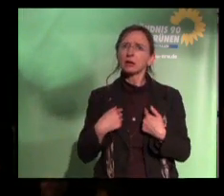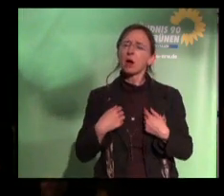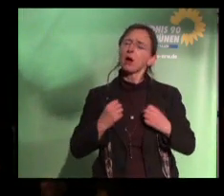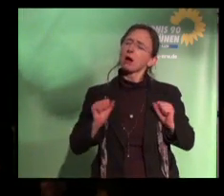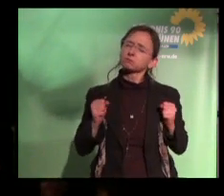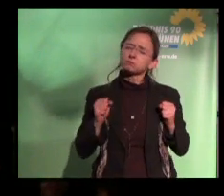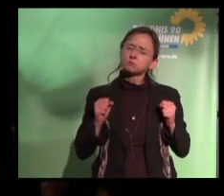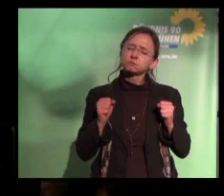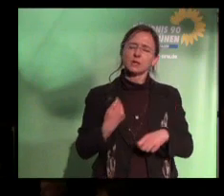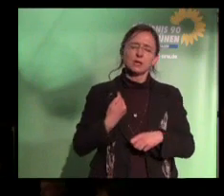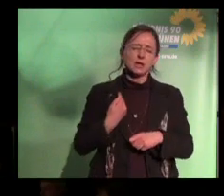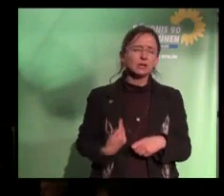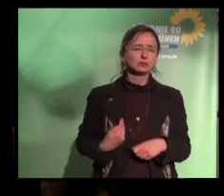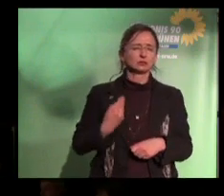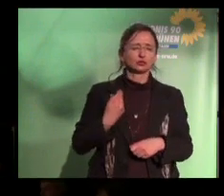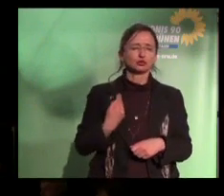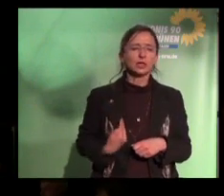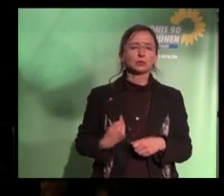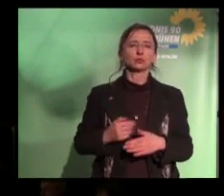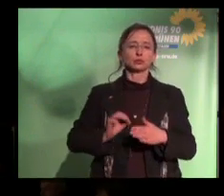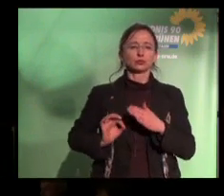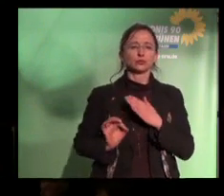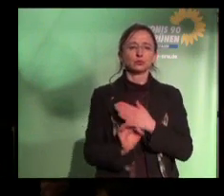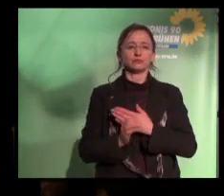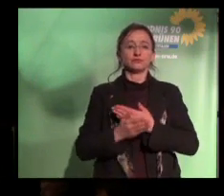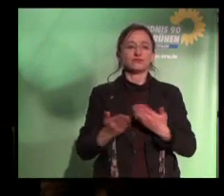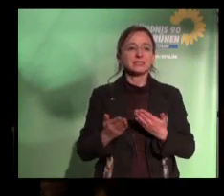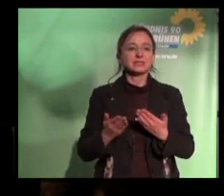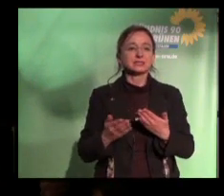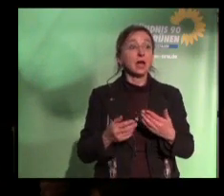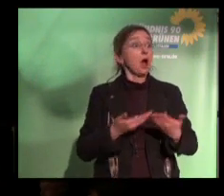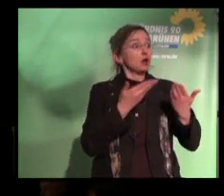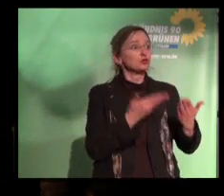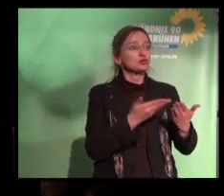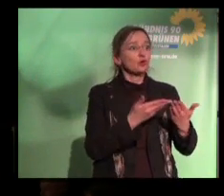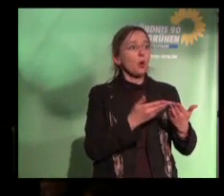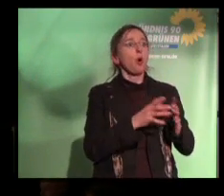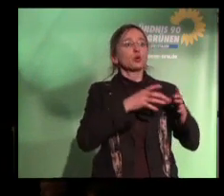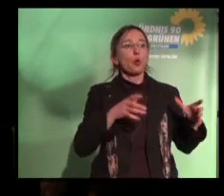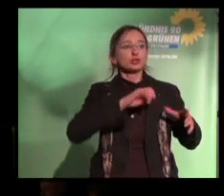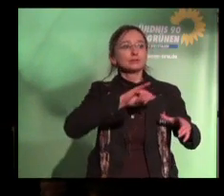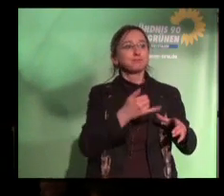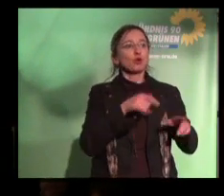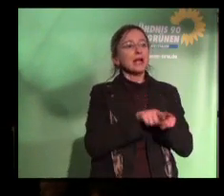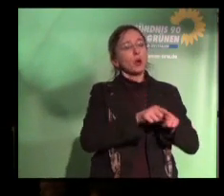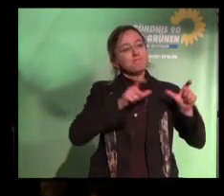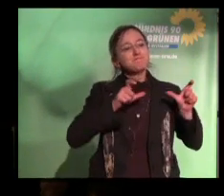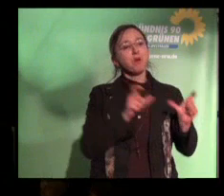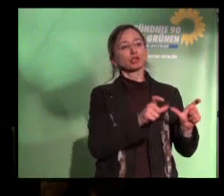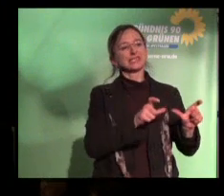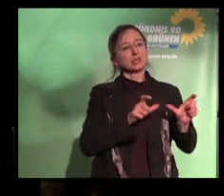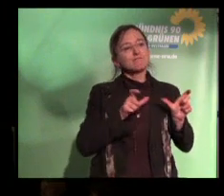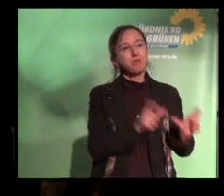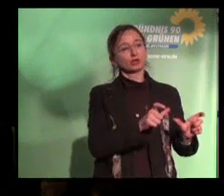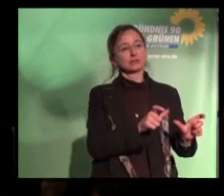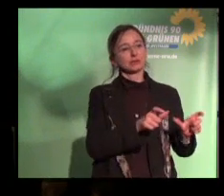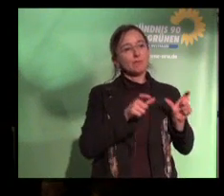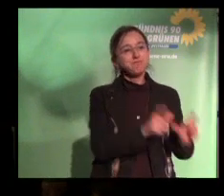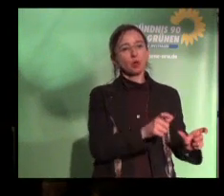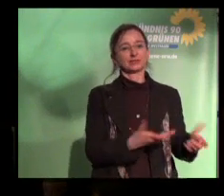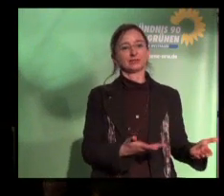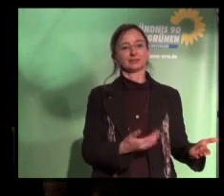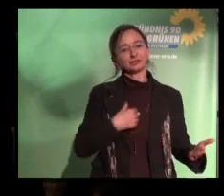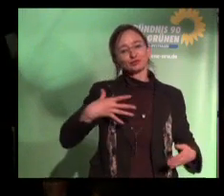gearbeitet, damit wir die größten Blockierer von Großprojekten sind? Ja? Das war echt Arbeit. Ja? Und jetzt kommt